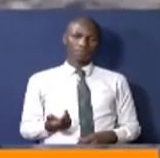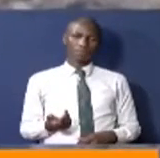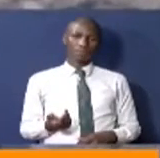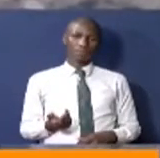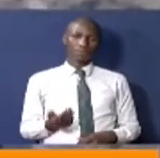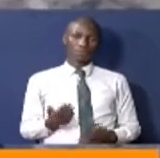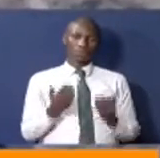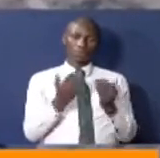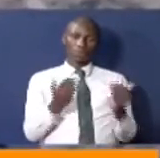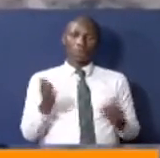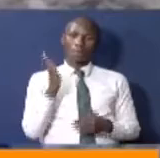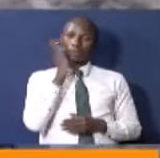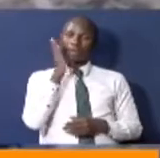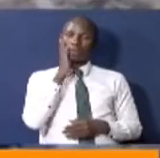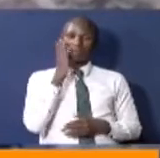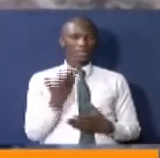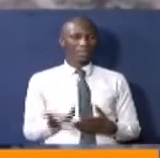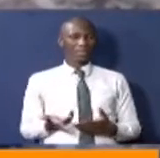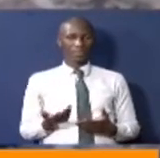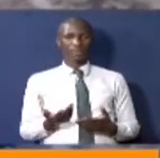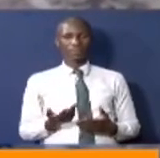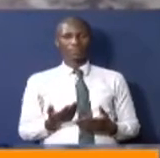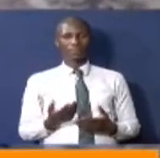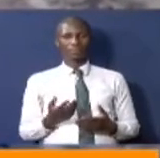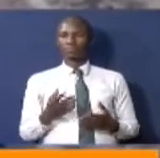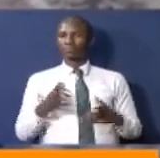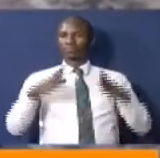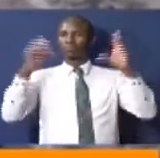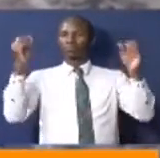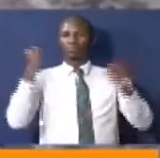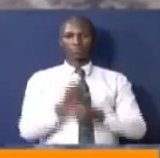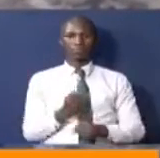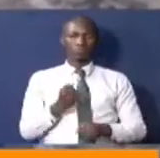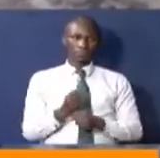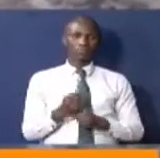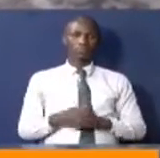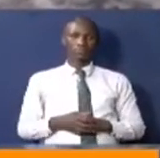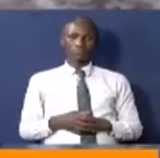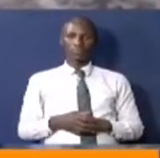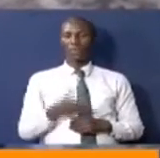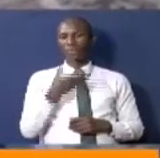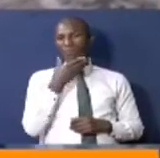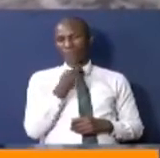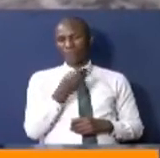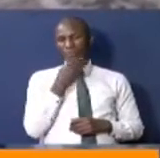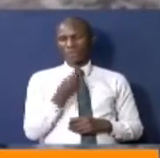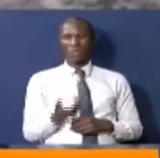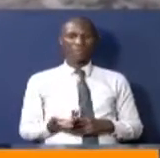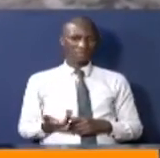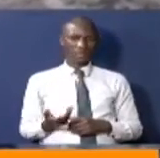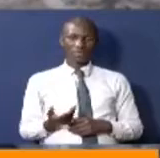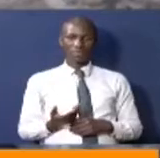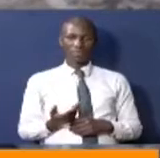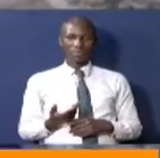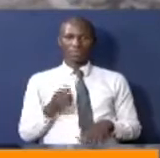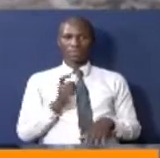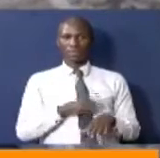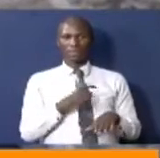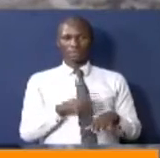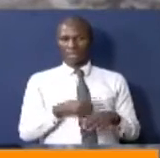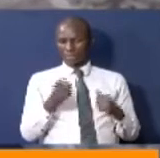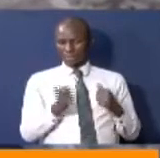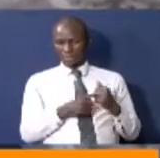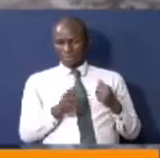Watoto wake mama yao aliwaacha akaenda kasini. Na baba yao alitoka kama saa